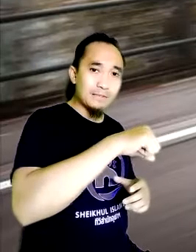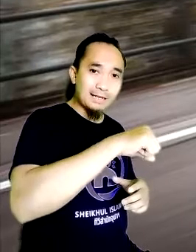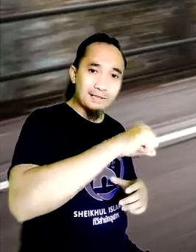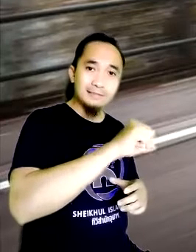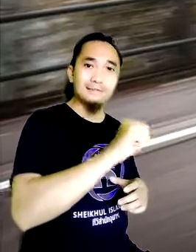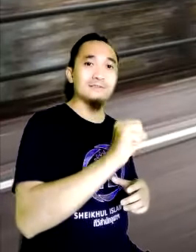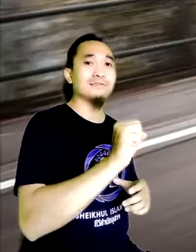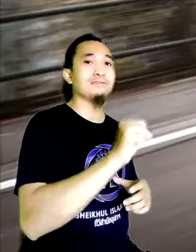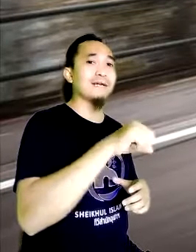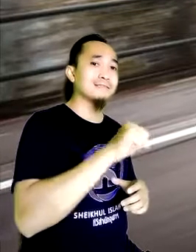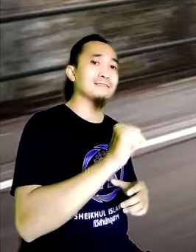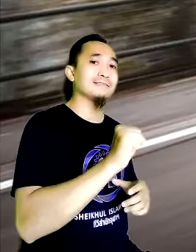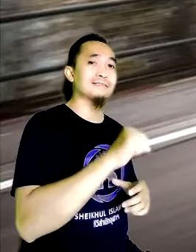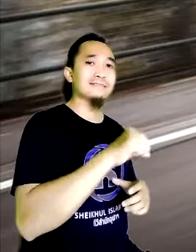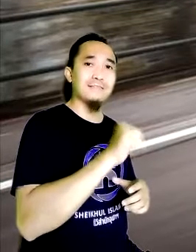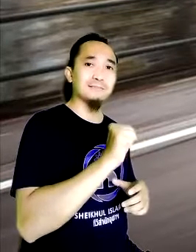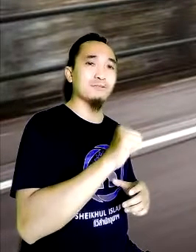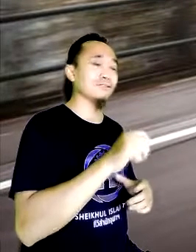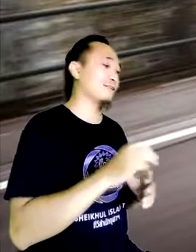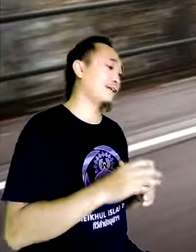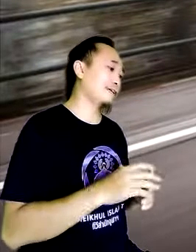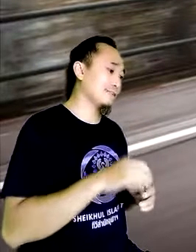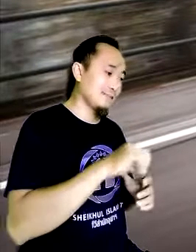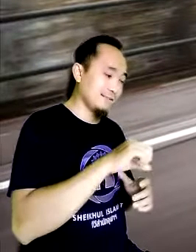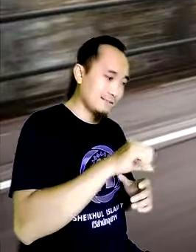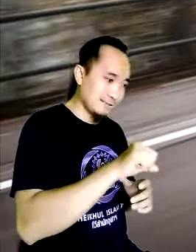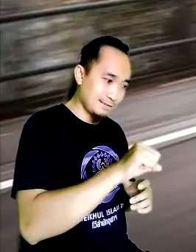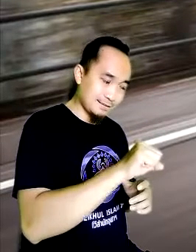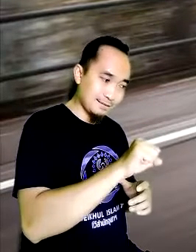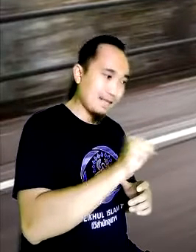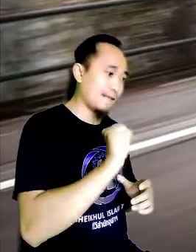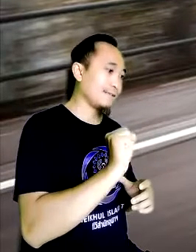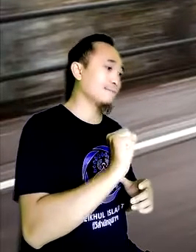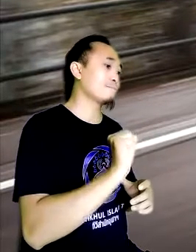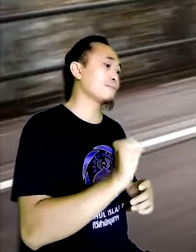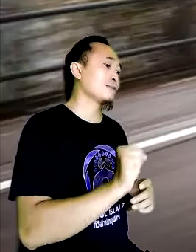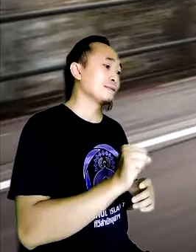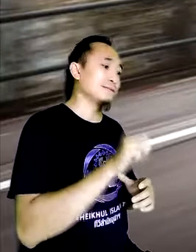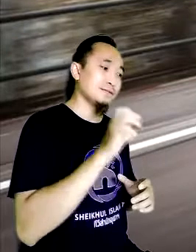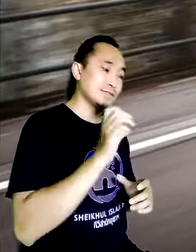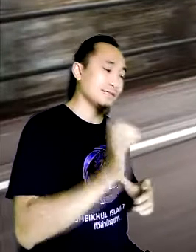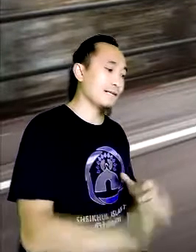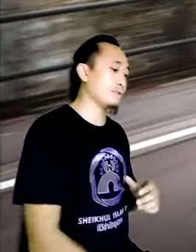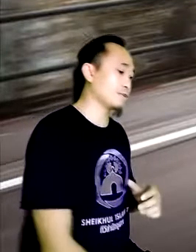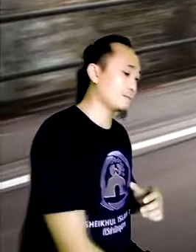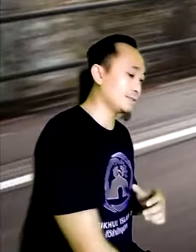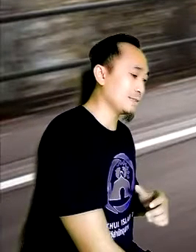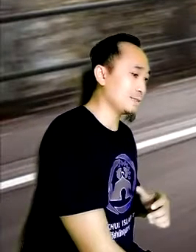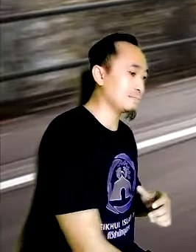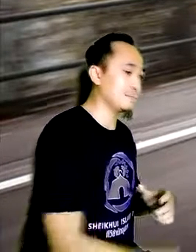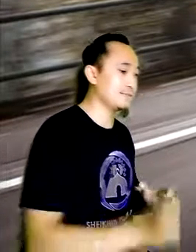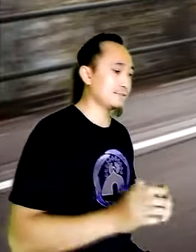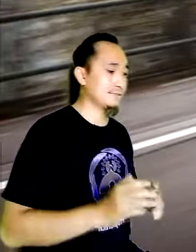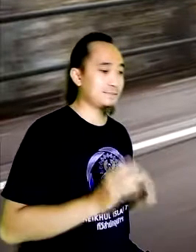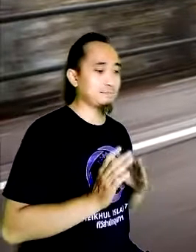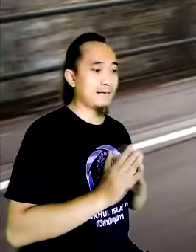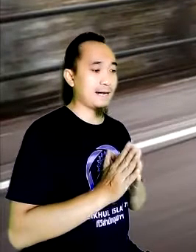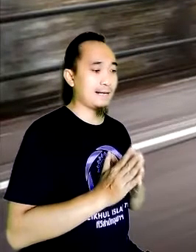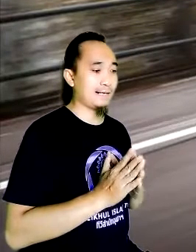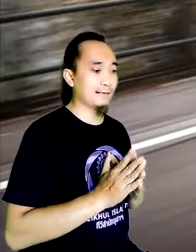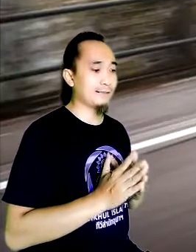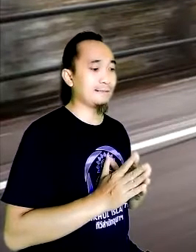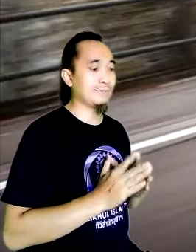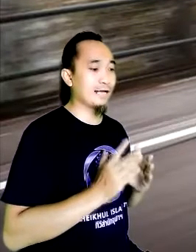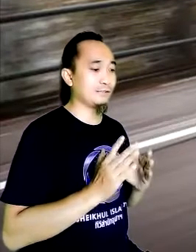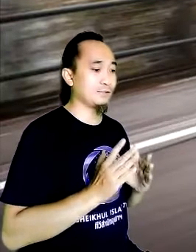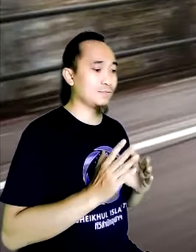memutar tuas gas motornya ya, ditarik sehingga motor menjadi lebih